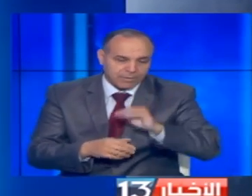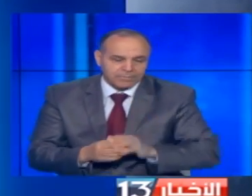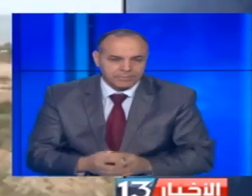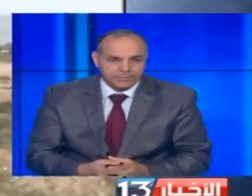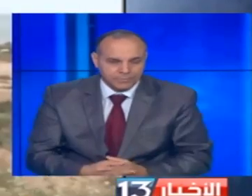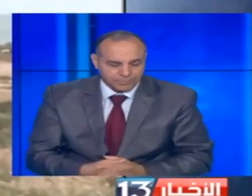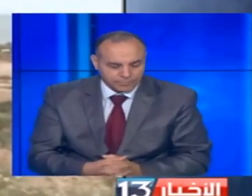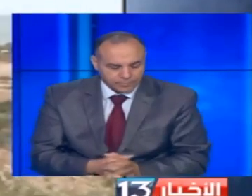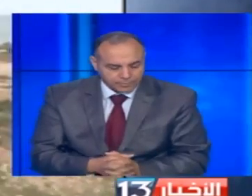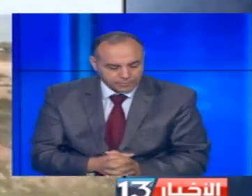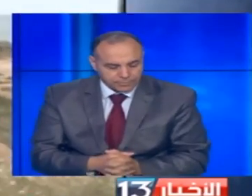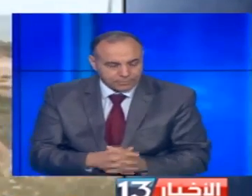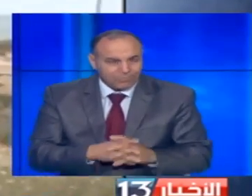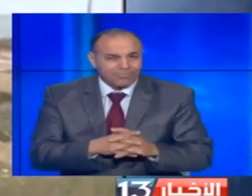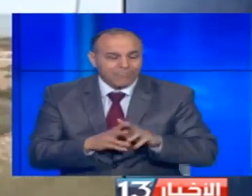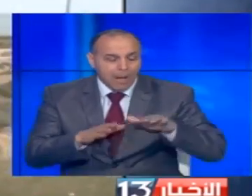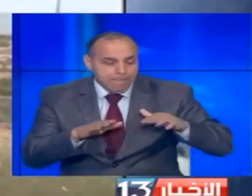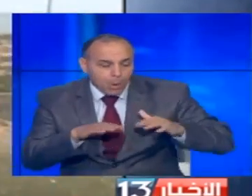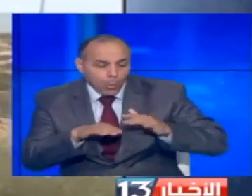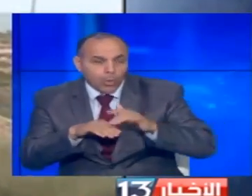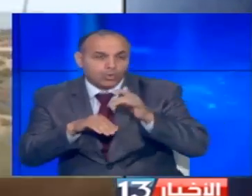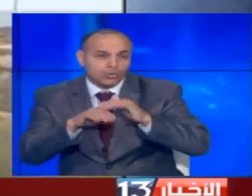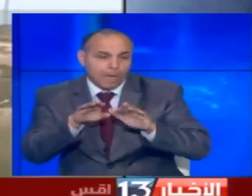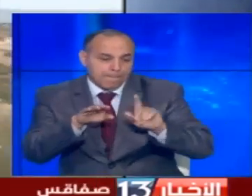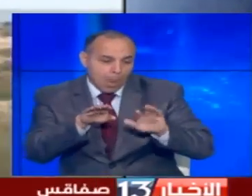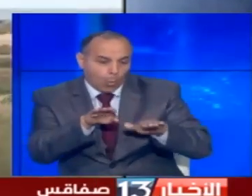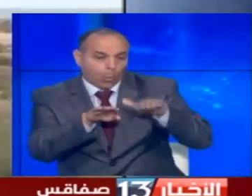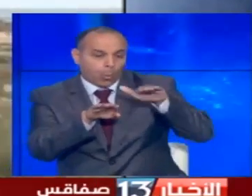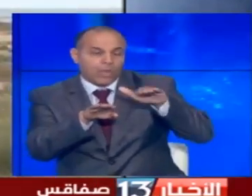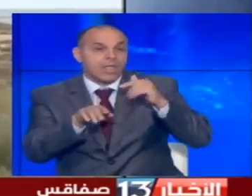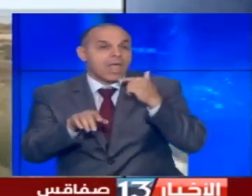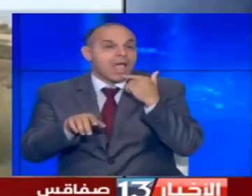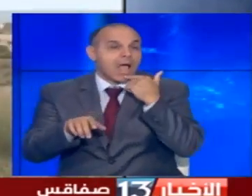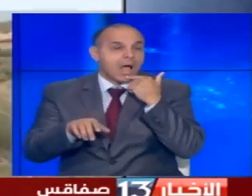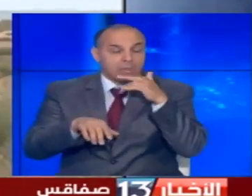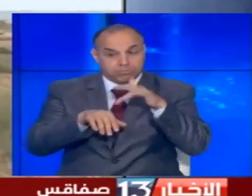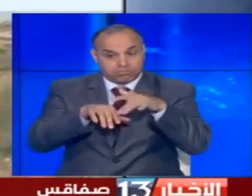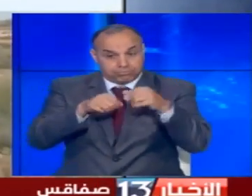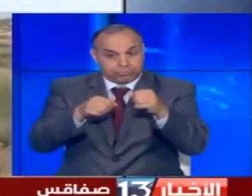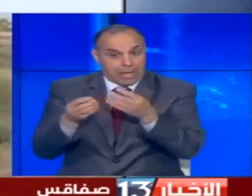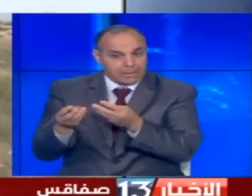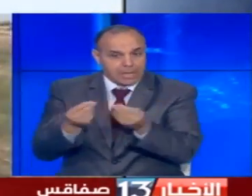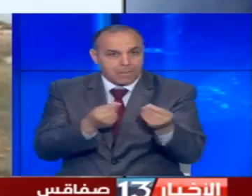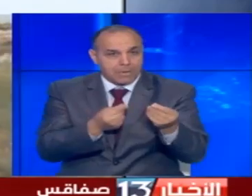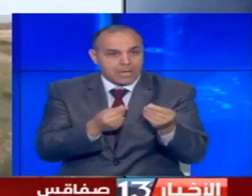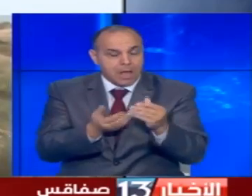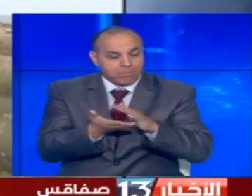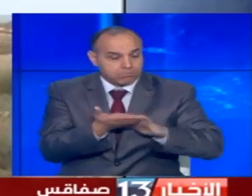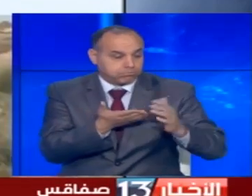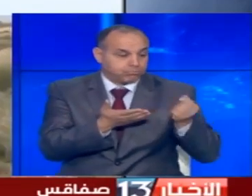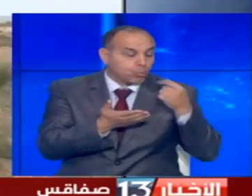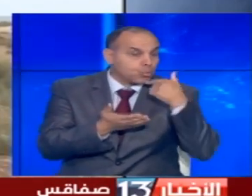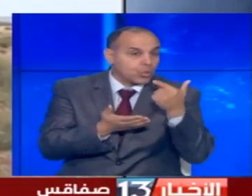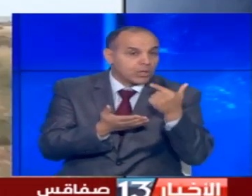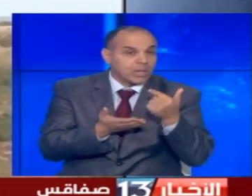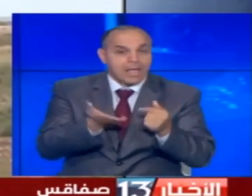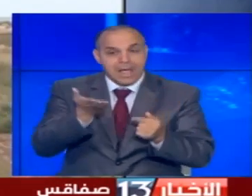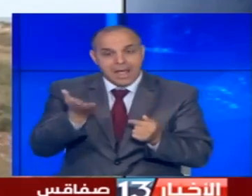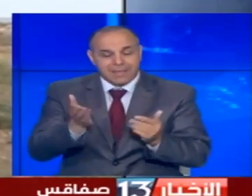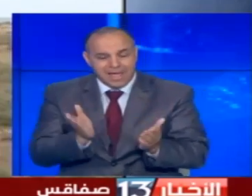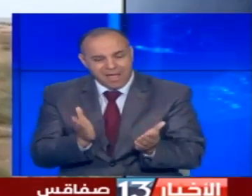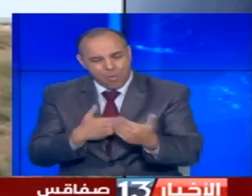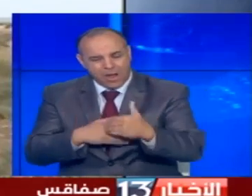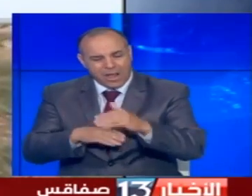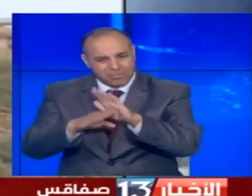التونسيه الانجراف البحري وارتفاع مستوى مياه البحر من ابرز التهديدات الطبيعيه للملك البحري الذي تعد وكاله